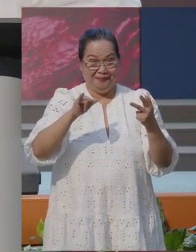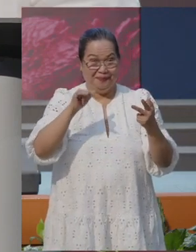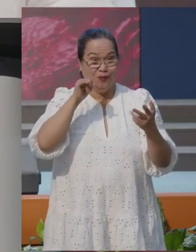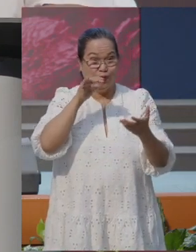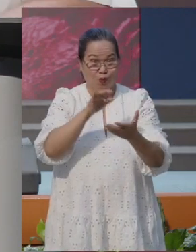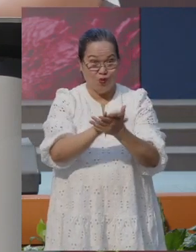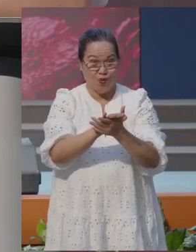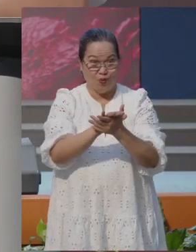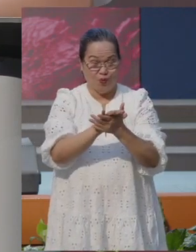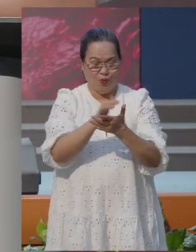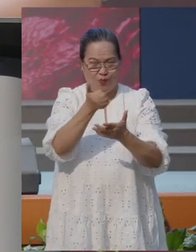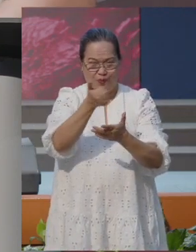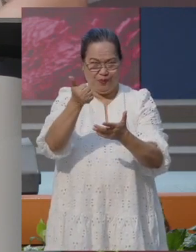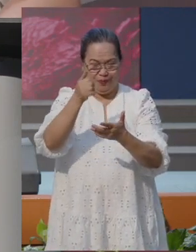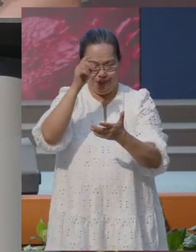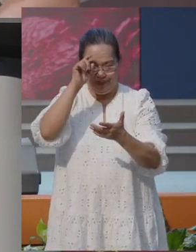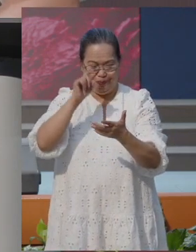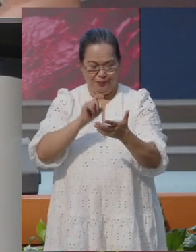asawa.